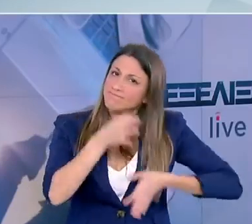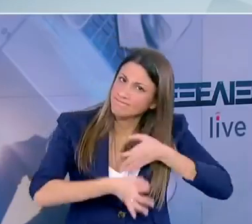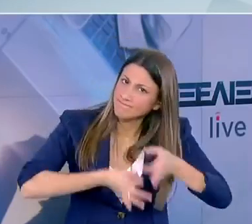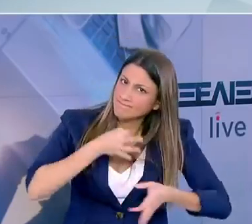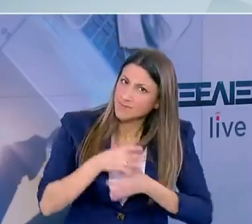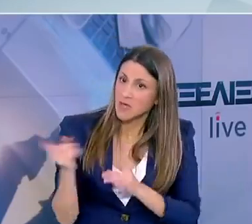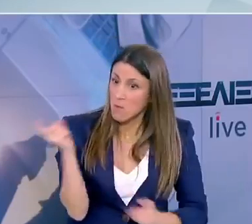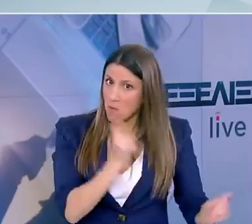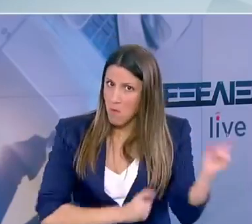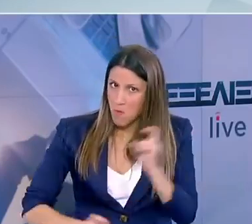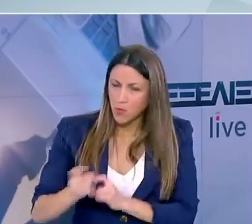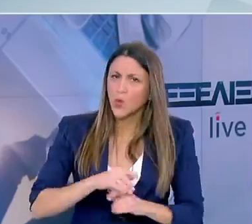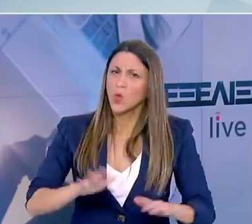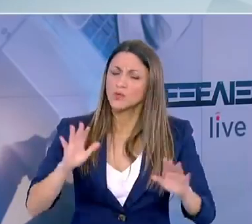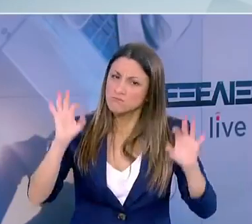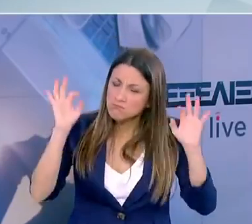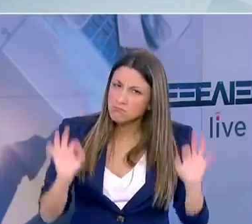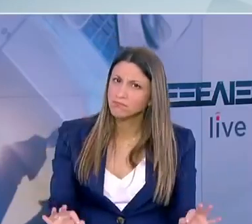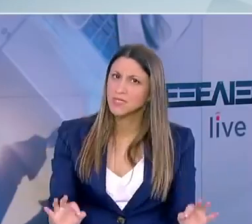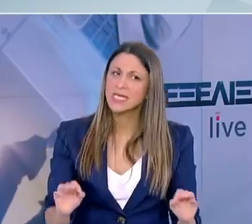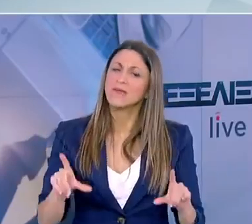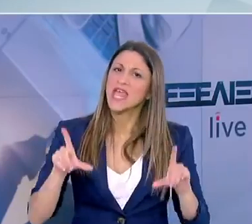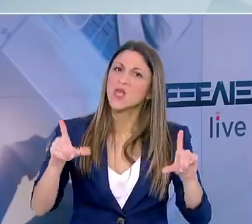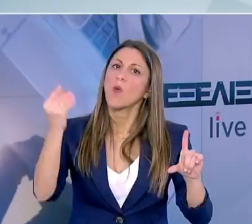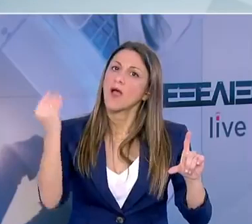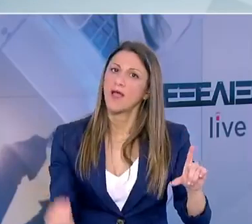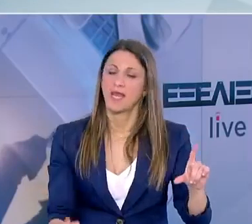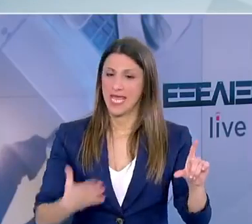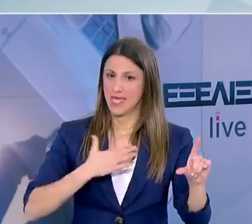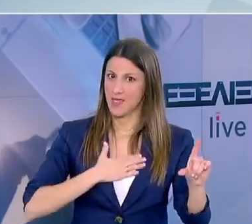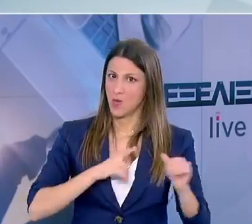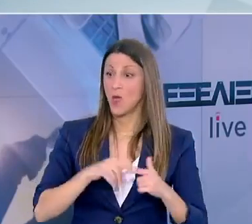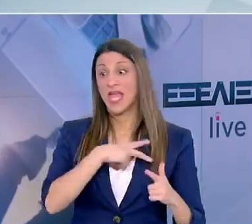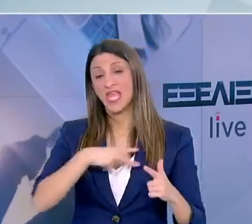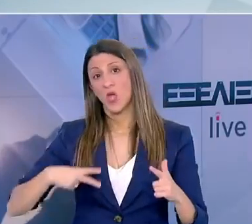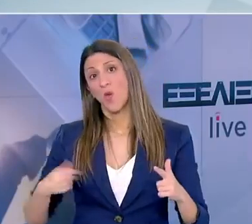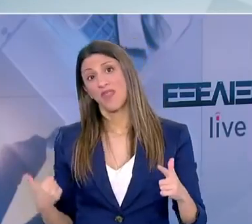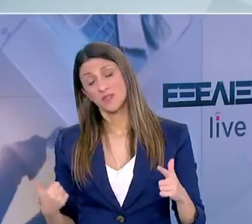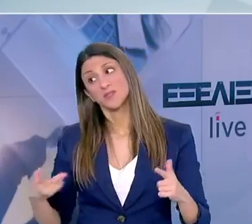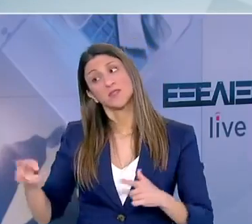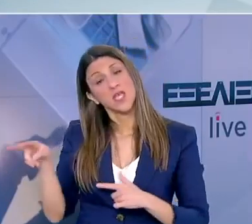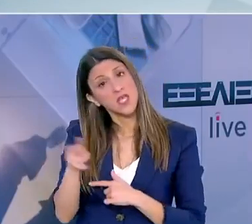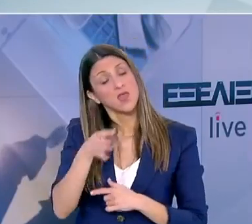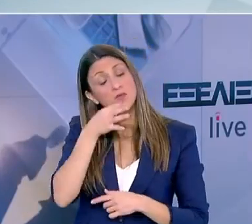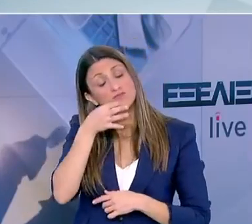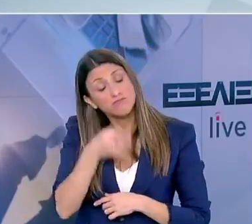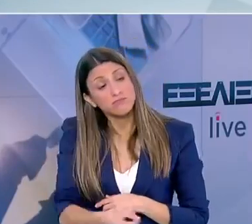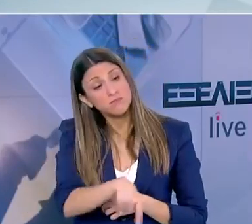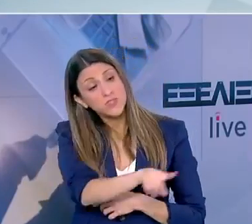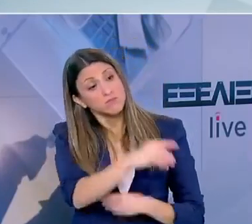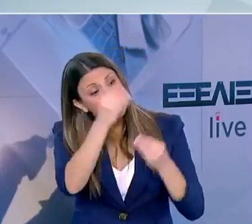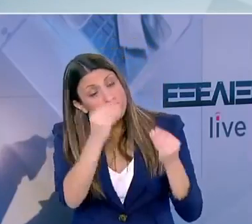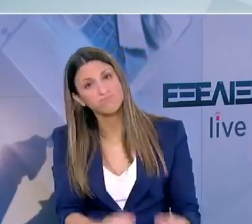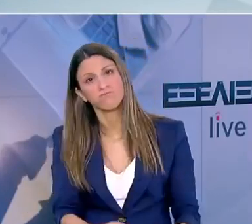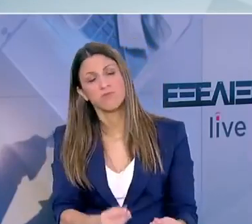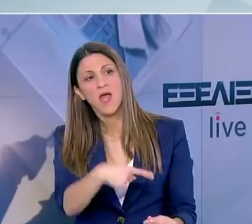δεν έρχονται να ανατρέψουν την γενική εικόνα που έχουμε τόσο ο καθηγητής όσο και εγώ για ανθρώπους οι οποίοι πραγματικά έχουν ανάγκη